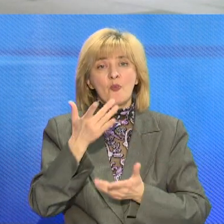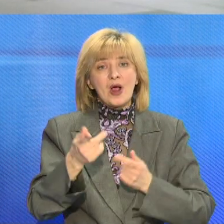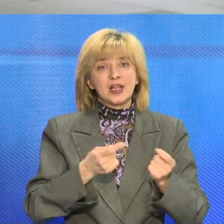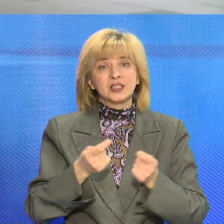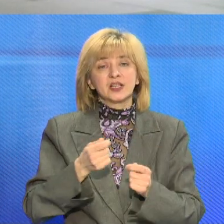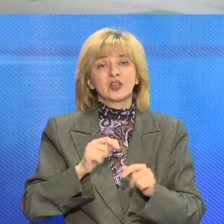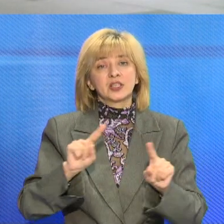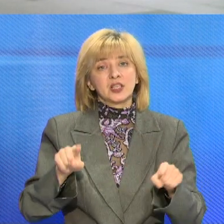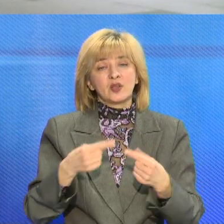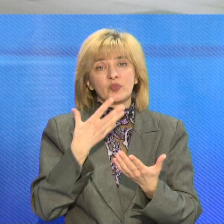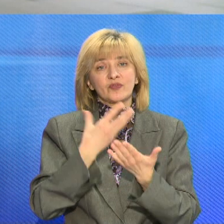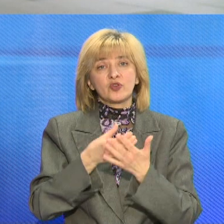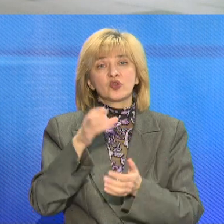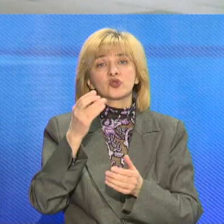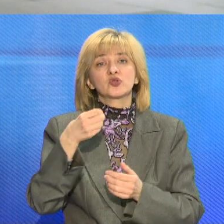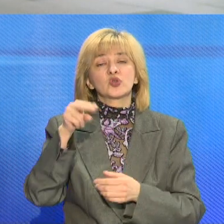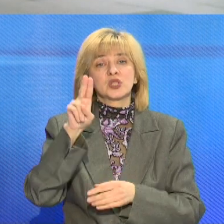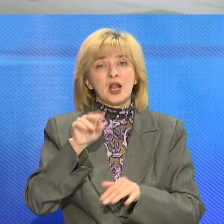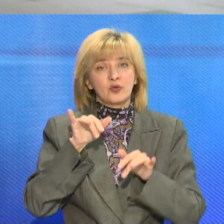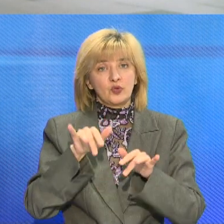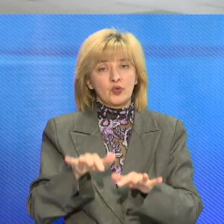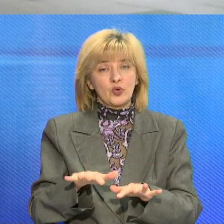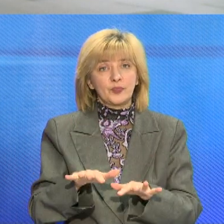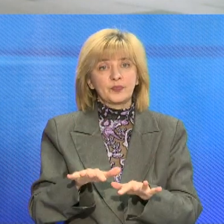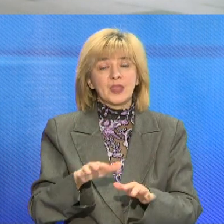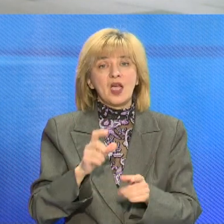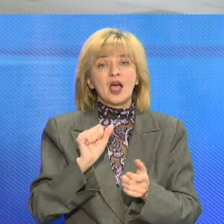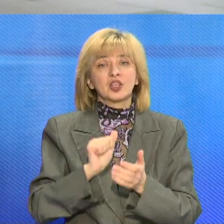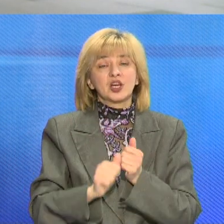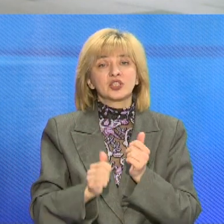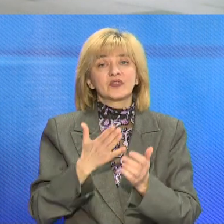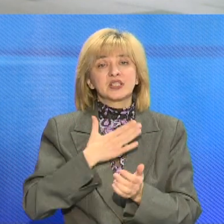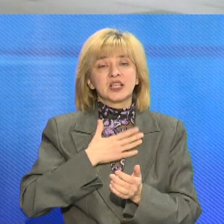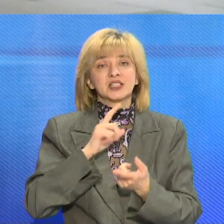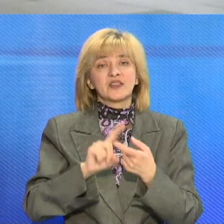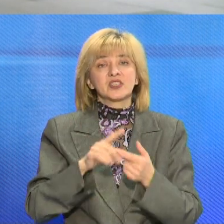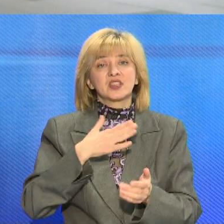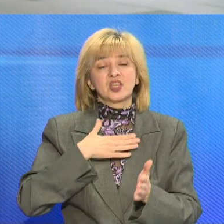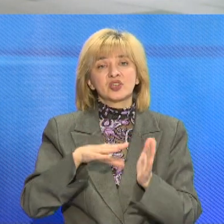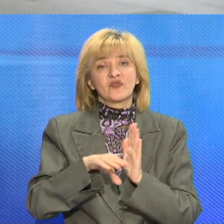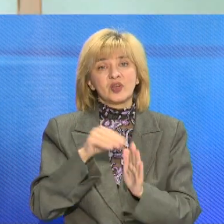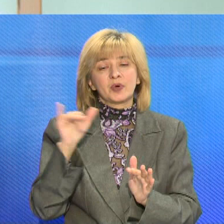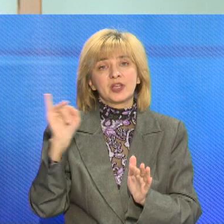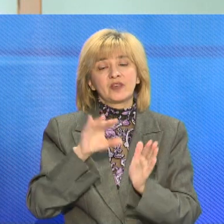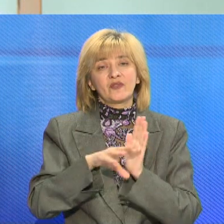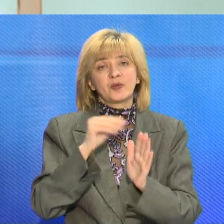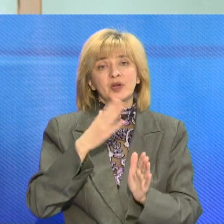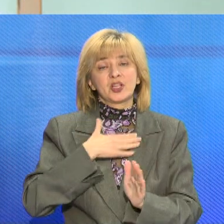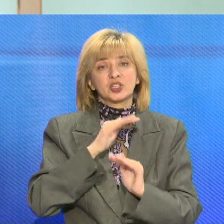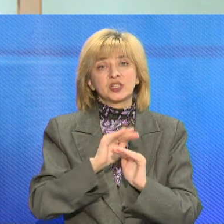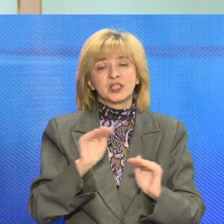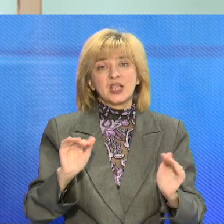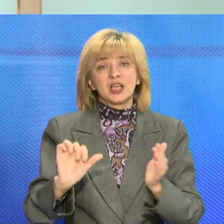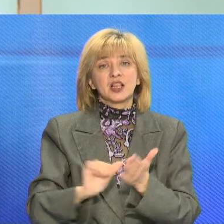социальную роль. Я так думаю, что, наверное, от каждого из нас зависит наш выбор и выбор наших детей. Главное, наверное,